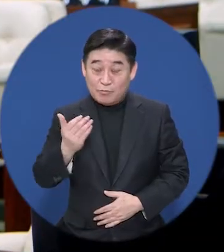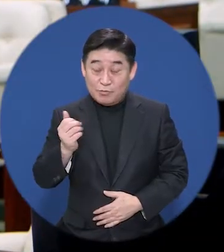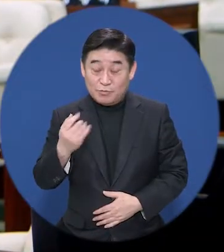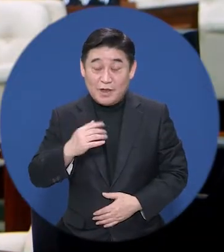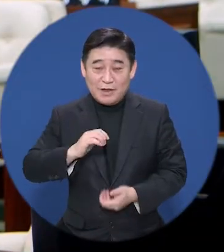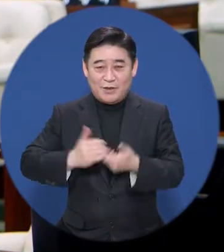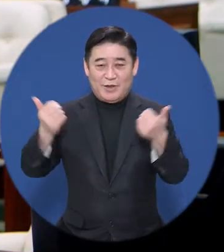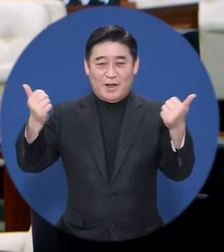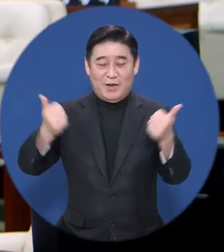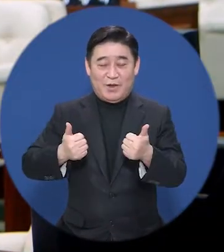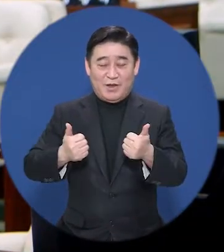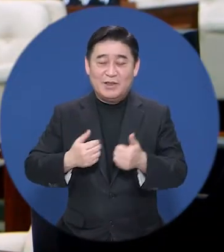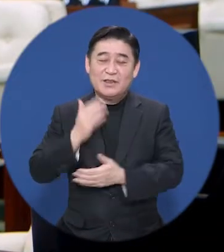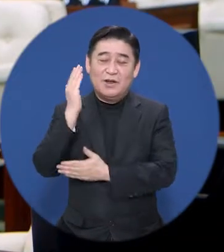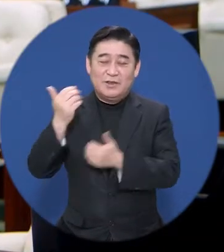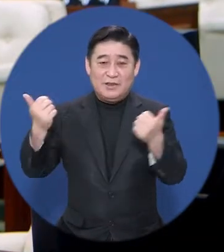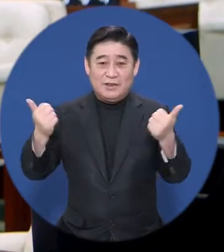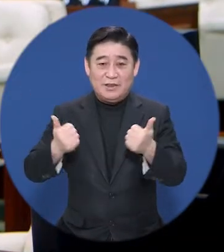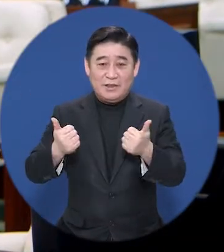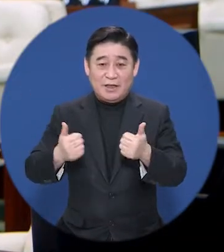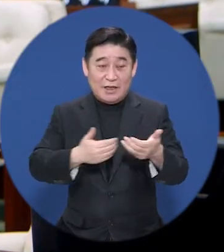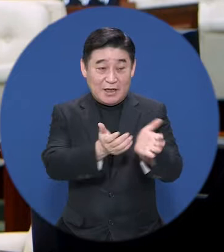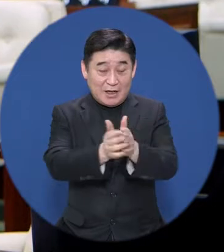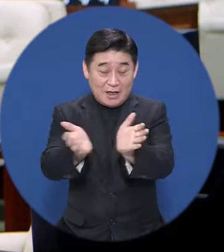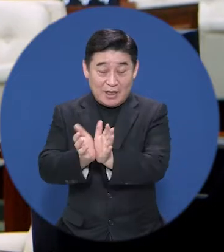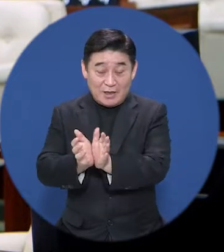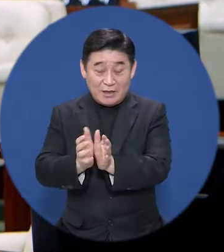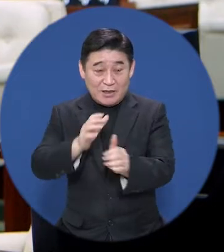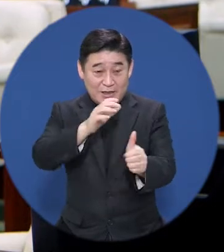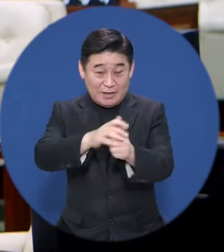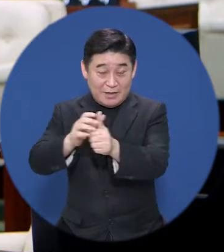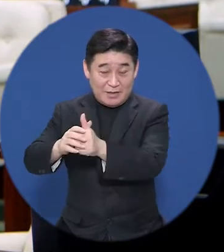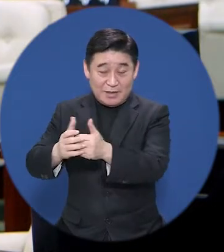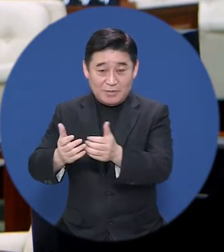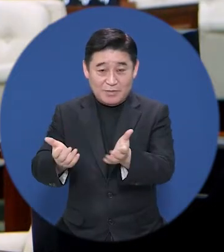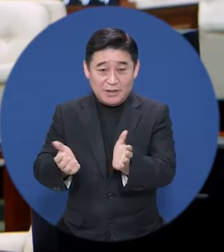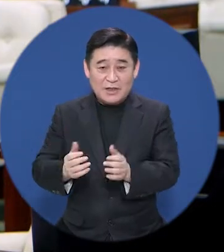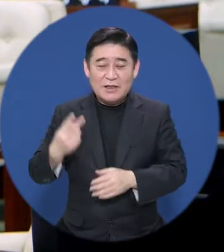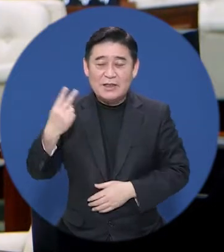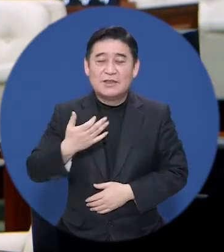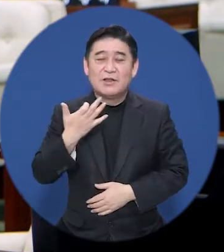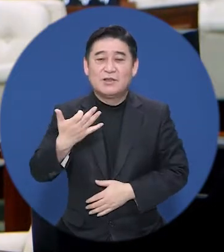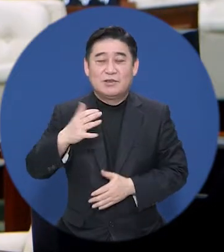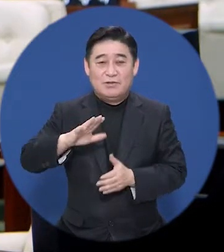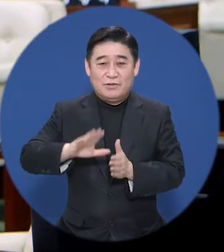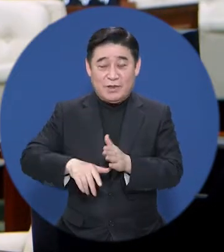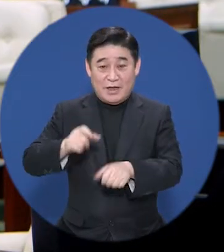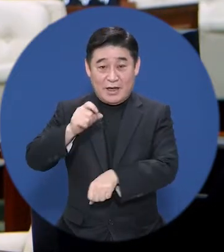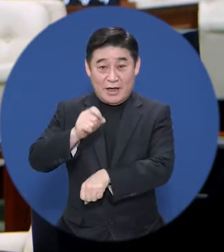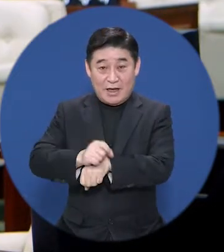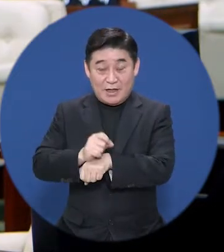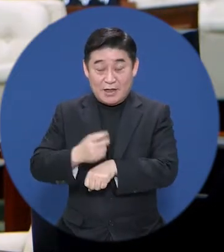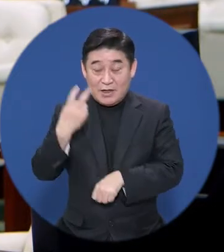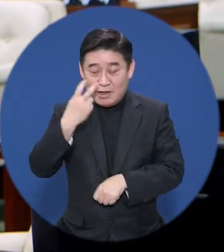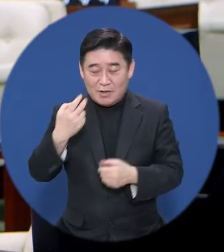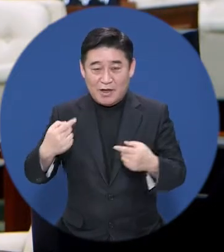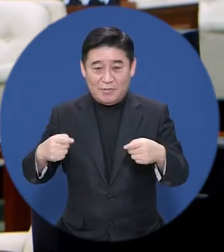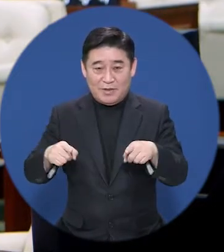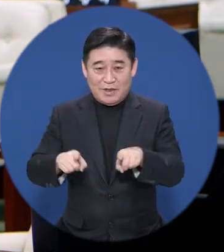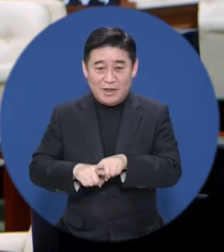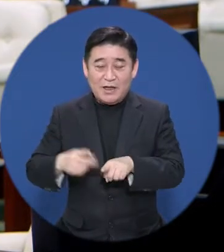제290회 정례회는 서울시의회 상임위원회 각 소관부서에 대한 2019년도 행정사무감사와